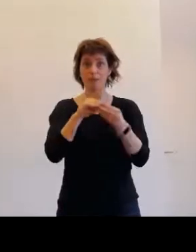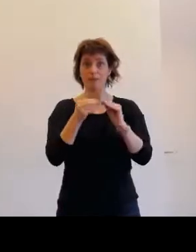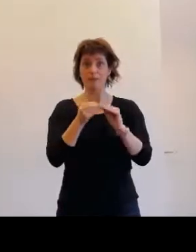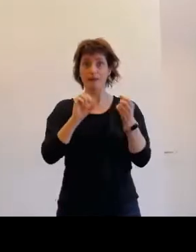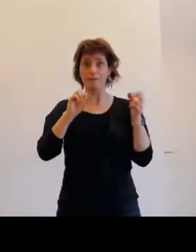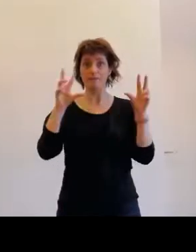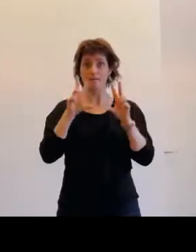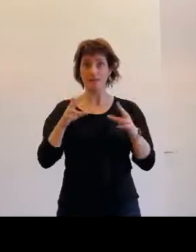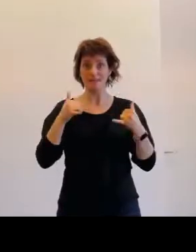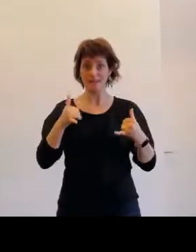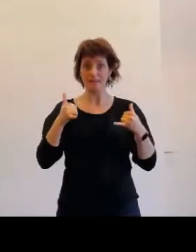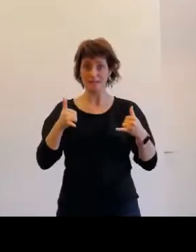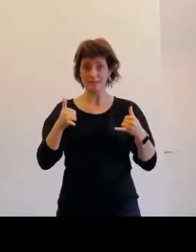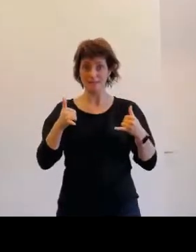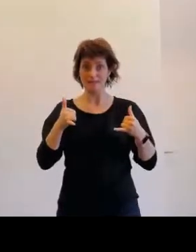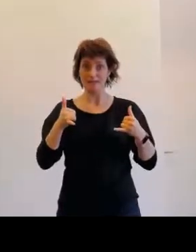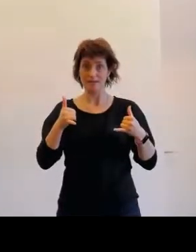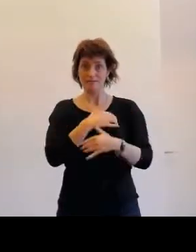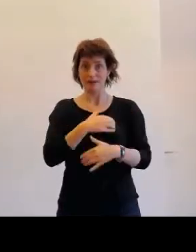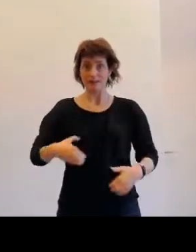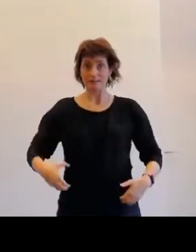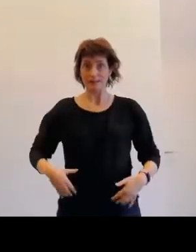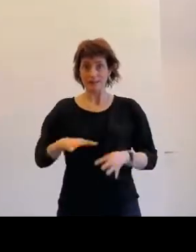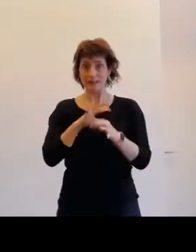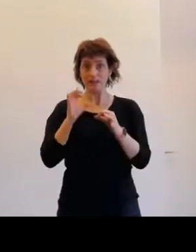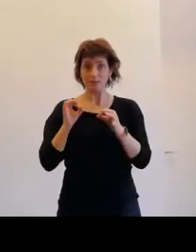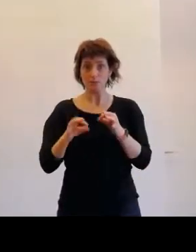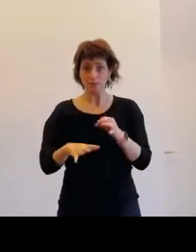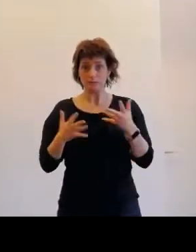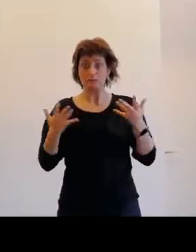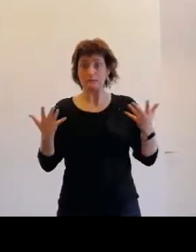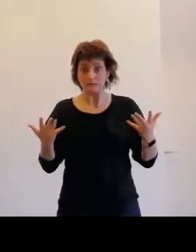ville qui a entraîné une interruption